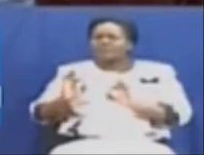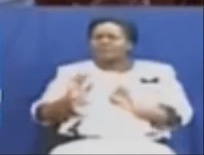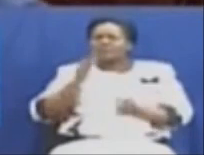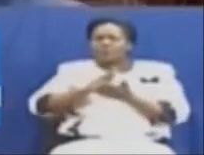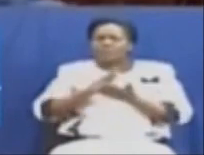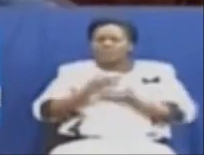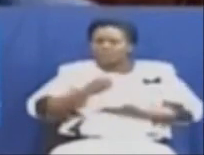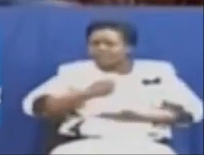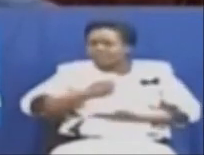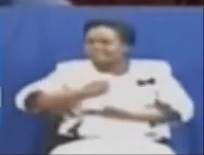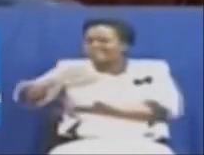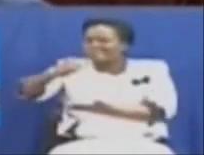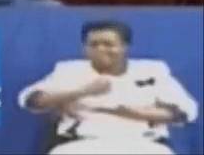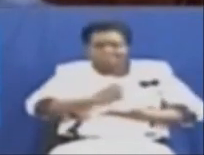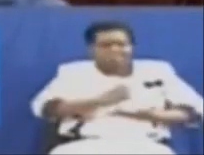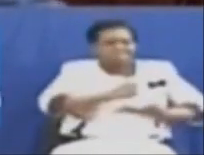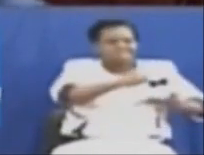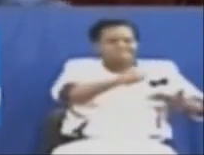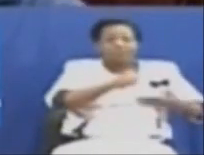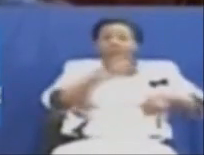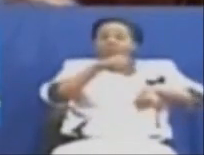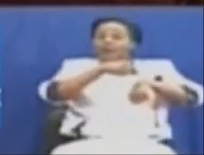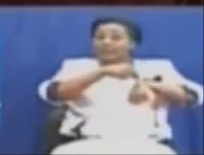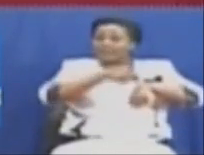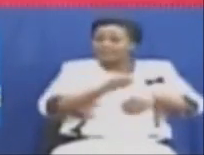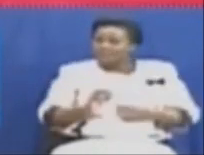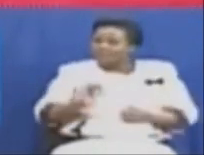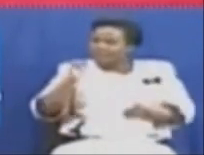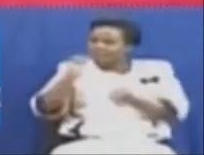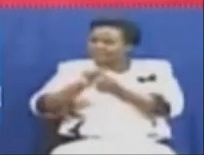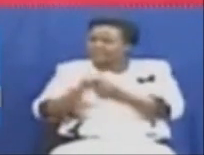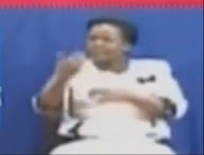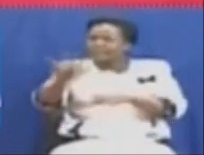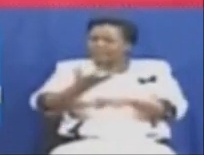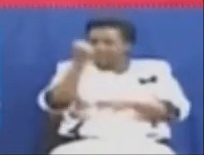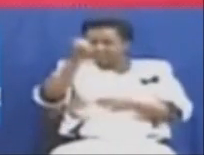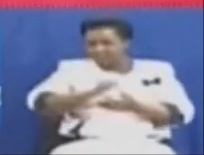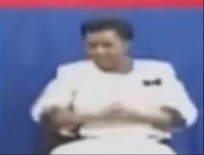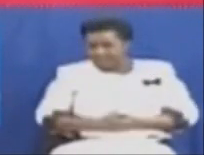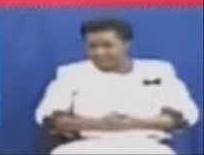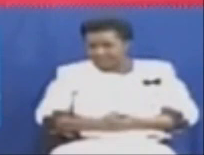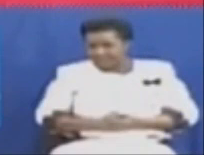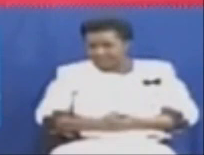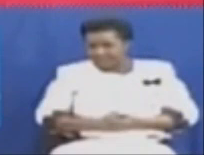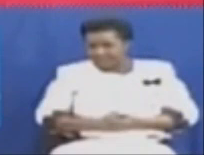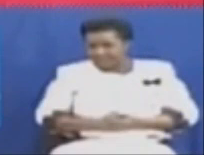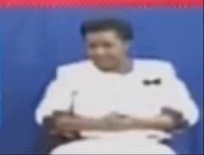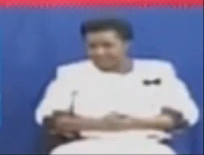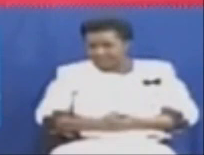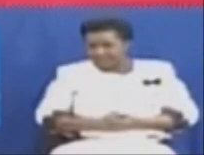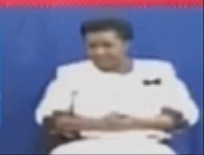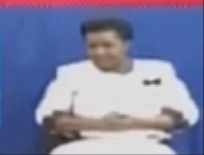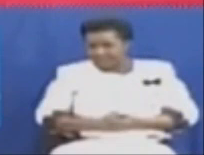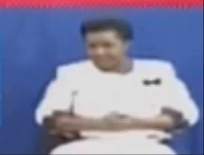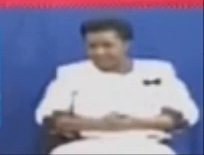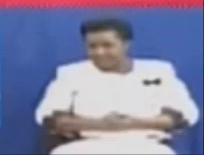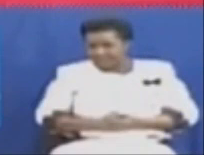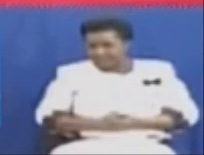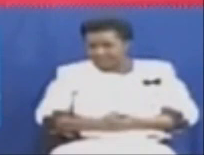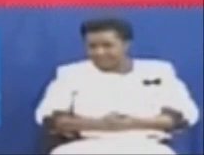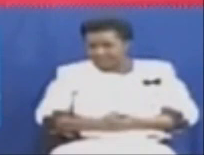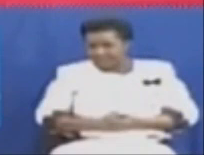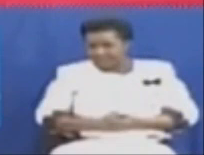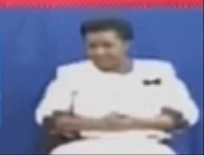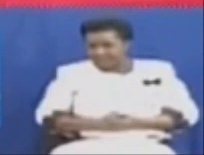zitatekelezwa ili kuhakikisha kwamba umeme unapelekwa kwenye ngazi za vijiji. Kazi hiyo ambayo nimeeleza kwamba inaendelea na ni